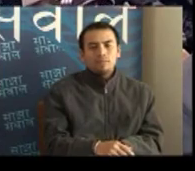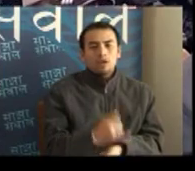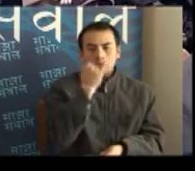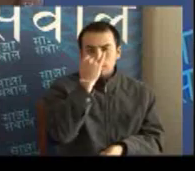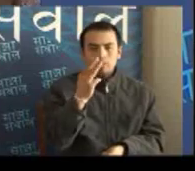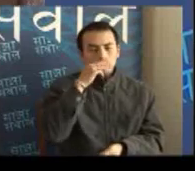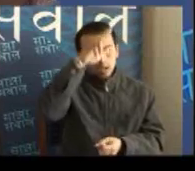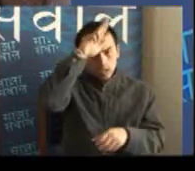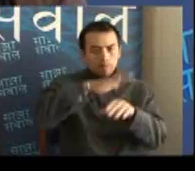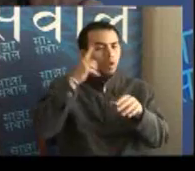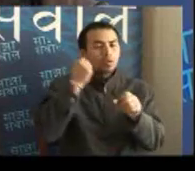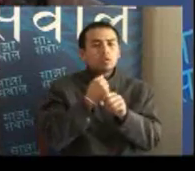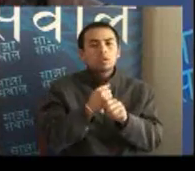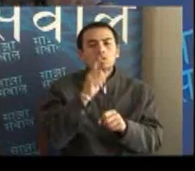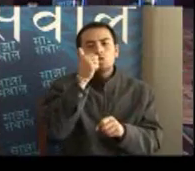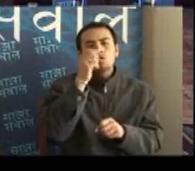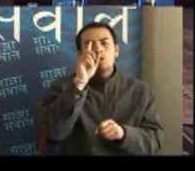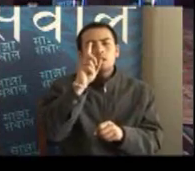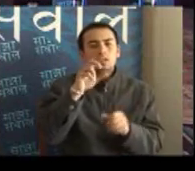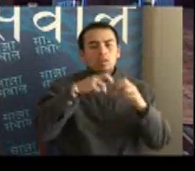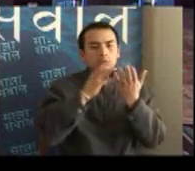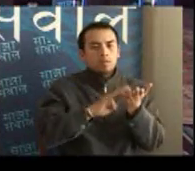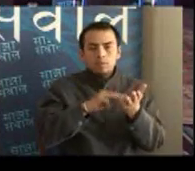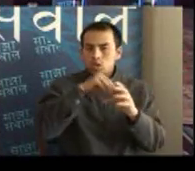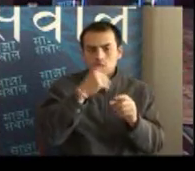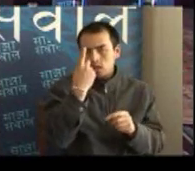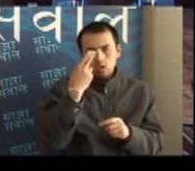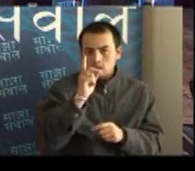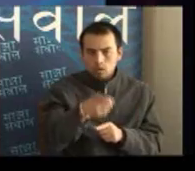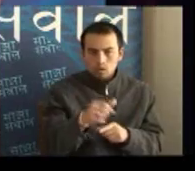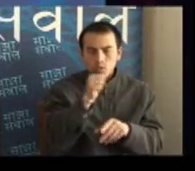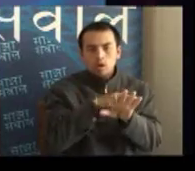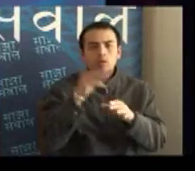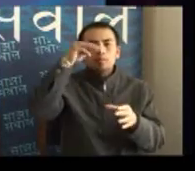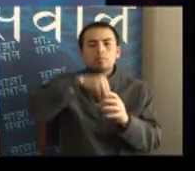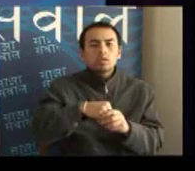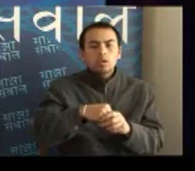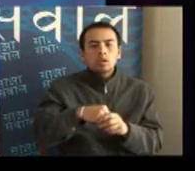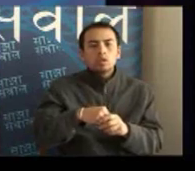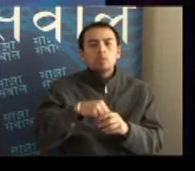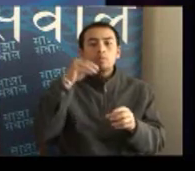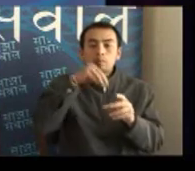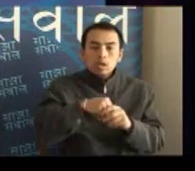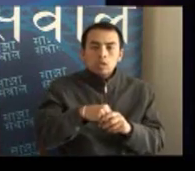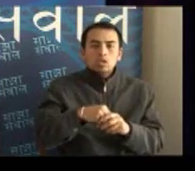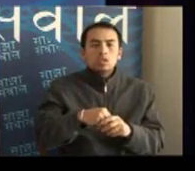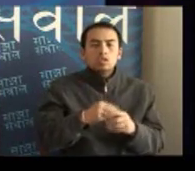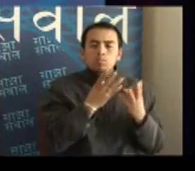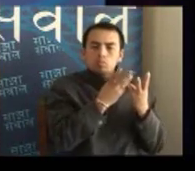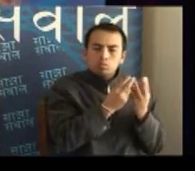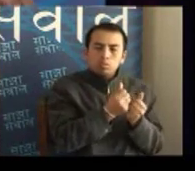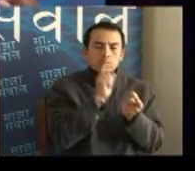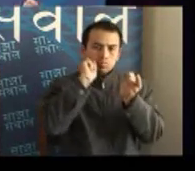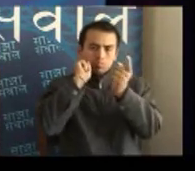अब अन्तिममा इन्द्रमाया गुरुङजी, तपाईँ 601 सभासदमध्येको एकजना हुनुहुन्छ, उहाँहरूभित्र भएको त्यो भित्रै लागेको लेपनलाई